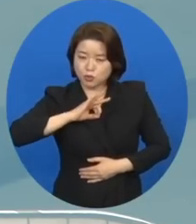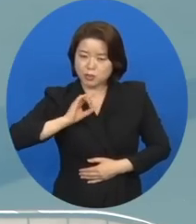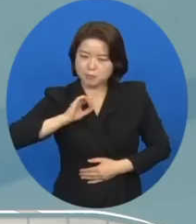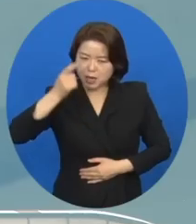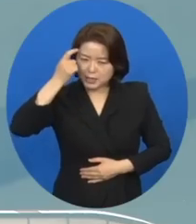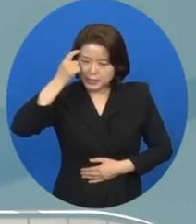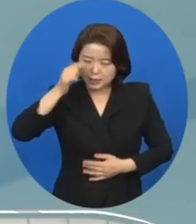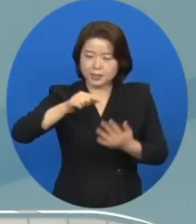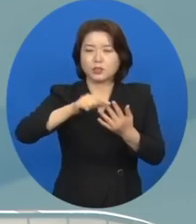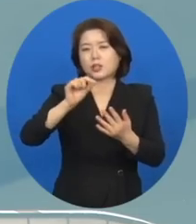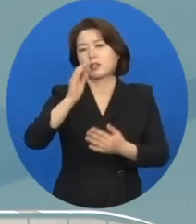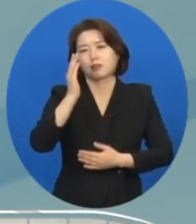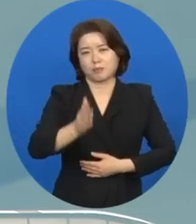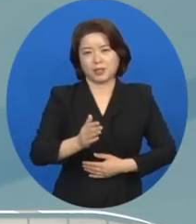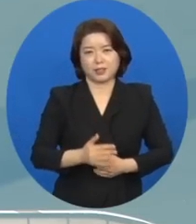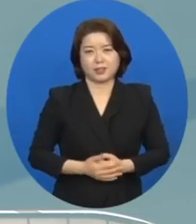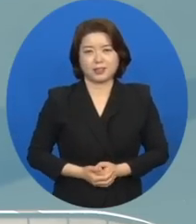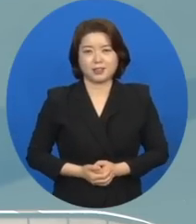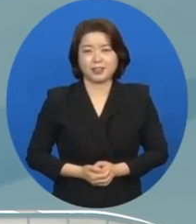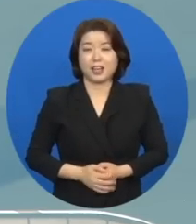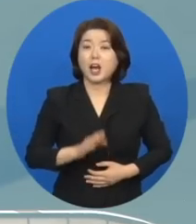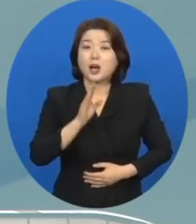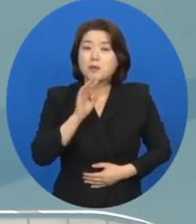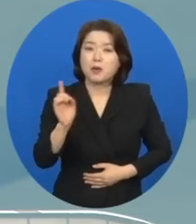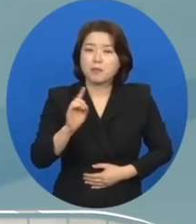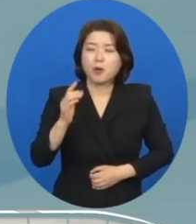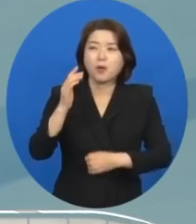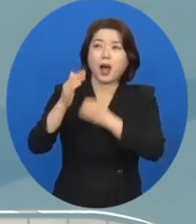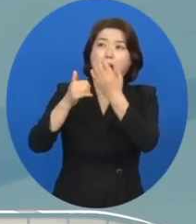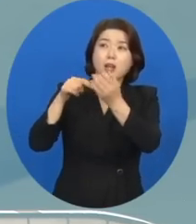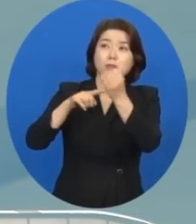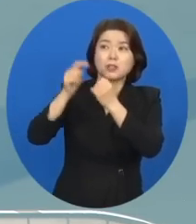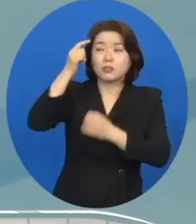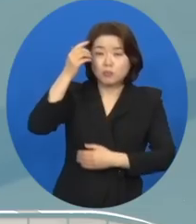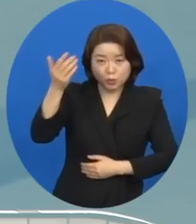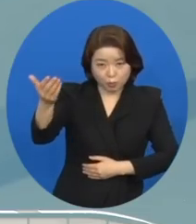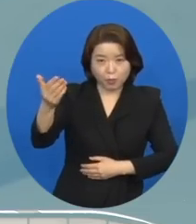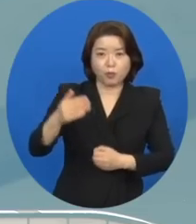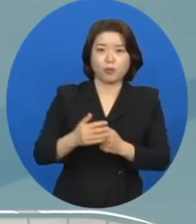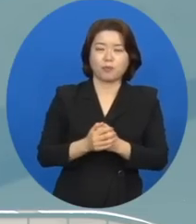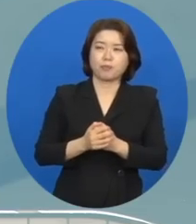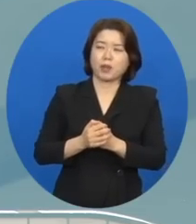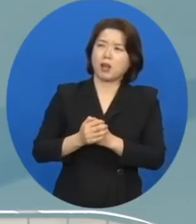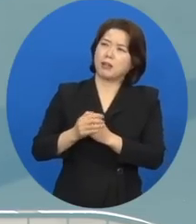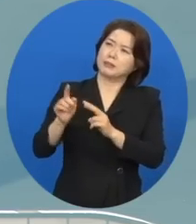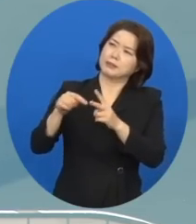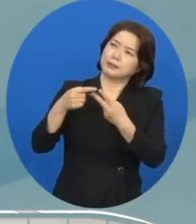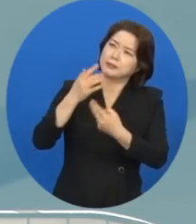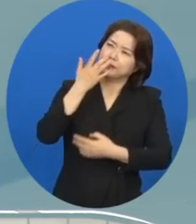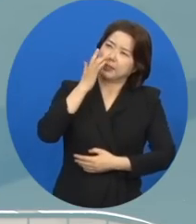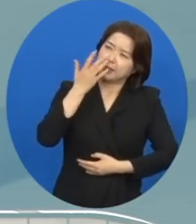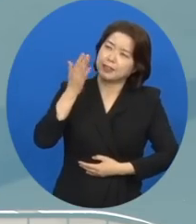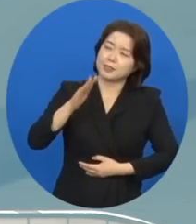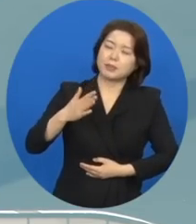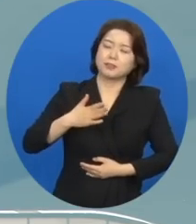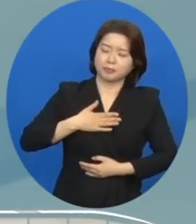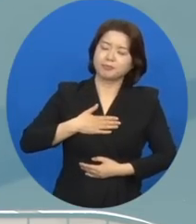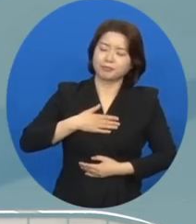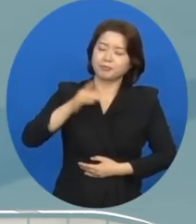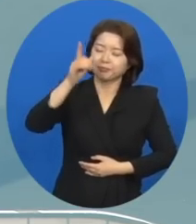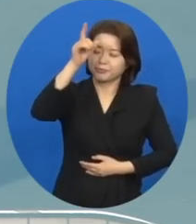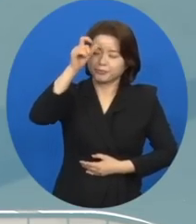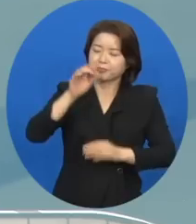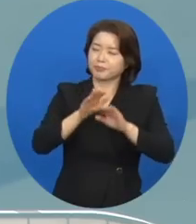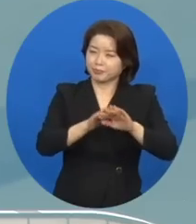선택하면 안 된다는 거예요. 바로 하나님의 뜻을 묻고 이해는 안 되어도 내 고집을 꺾는 것,